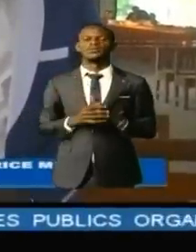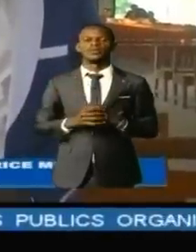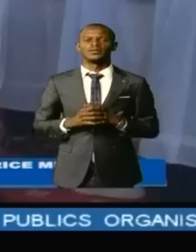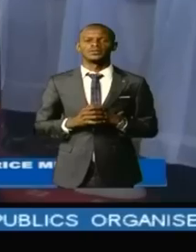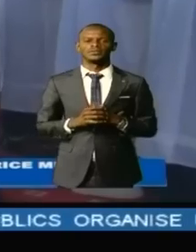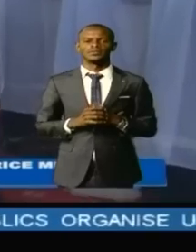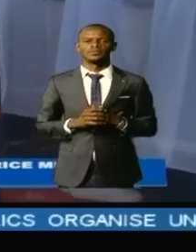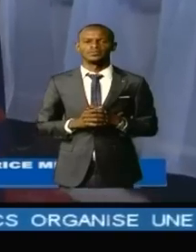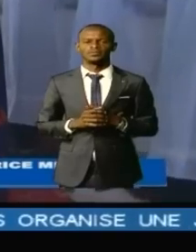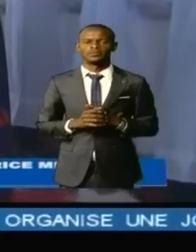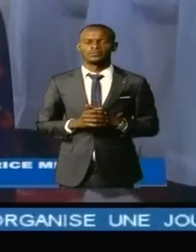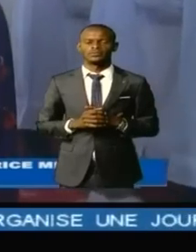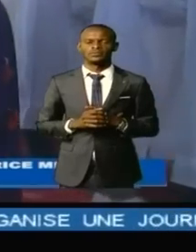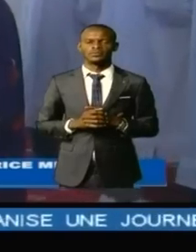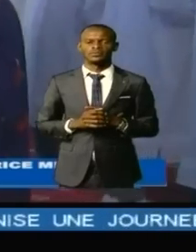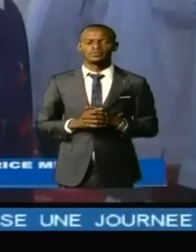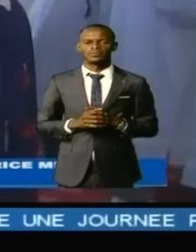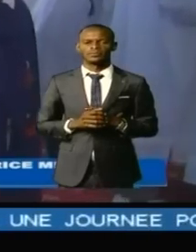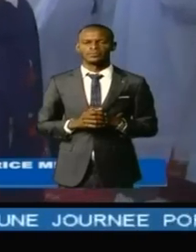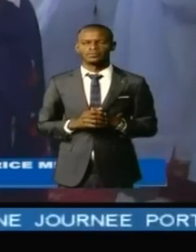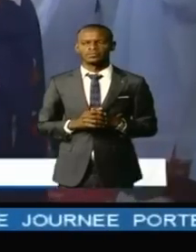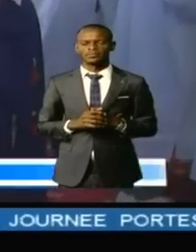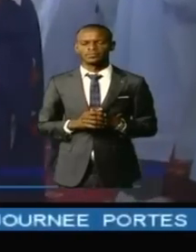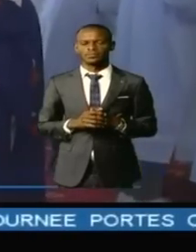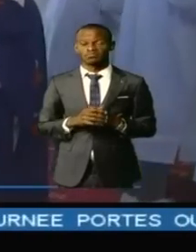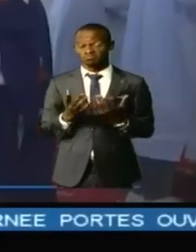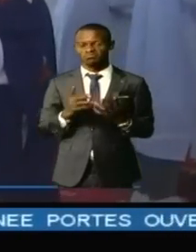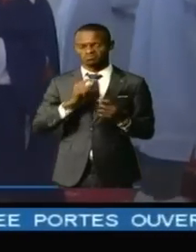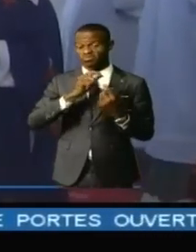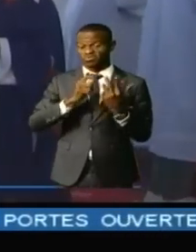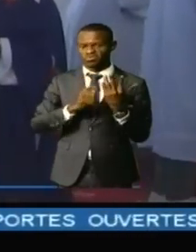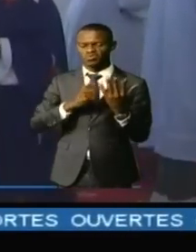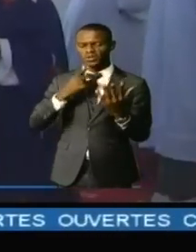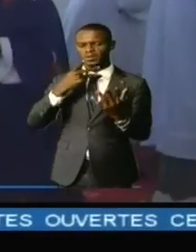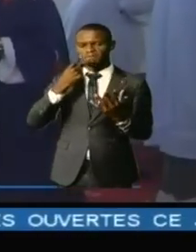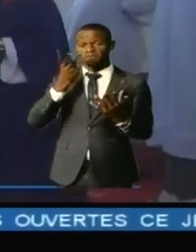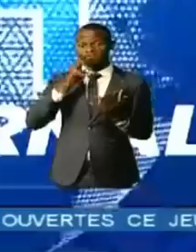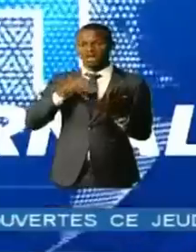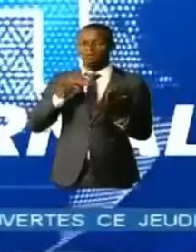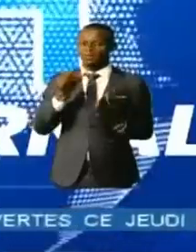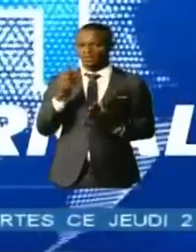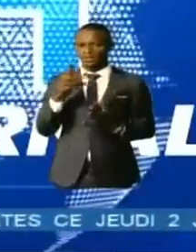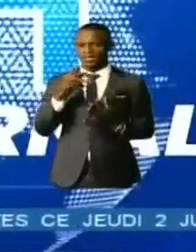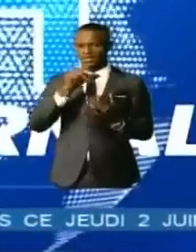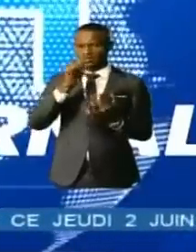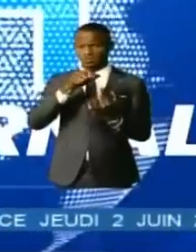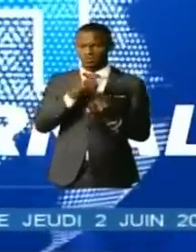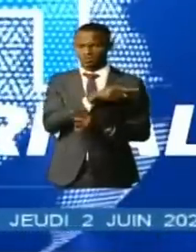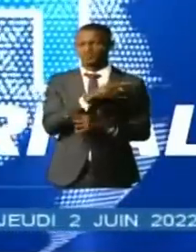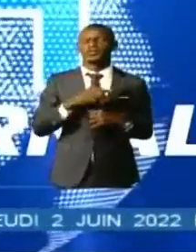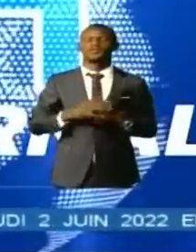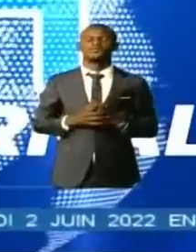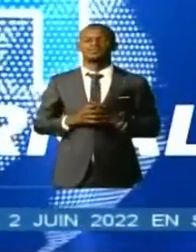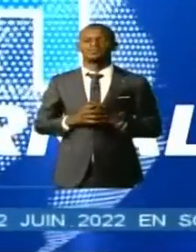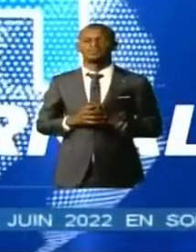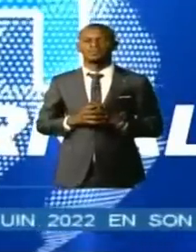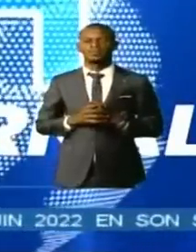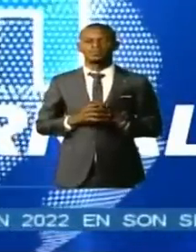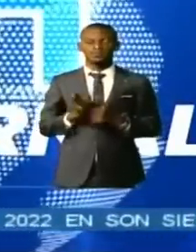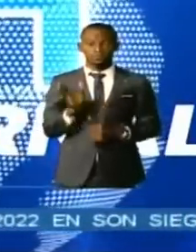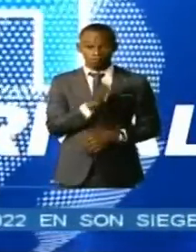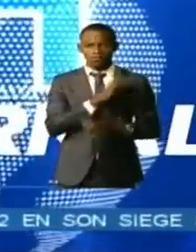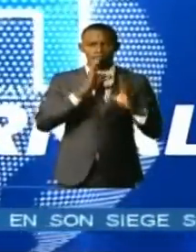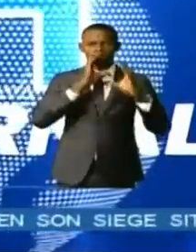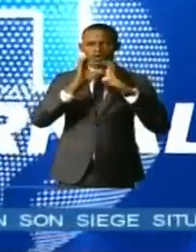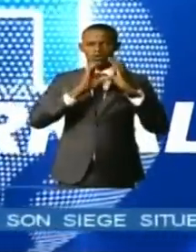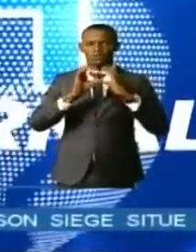le fondement. Ce sont ces 13 parlementaires à l'instar de Isidore Kanana. Et puis ce communiqué, le ministère